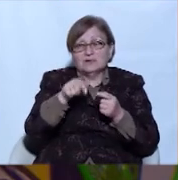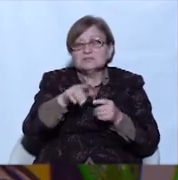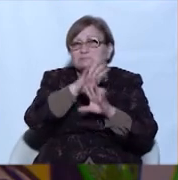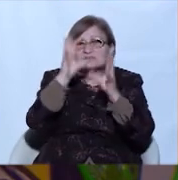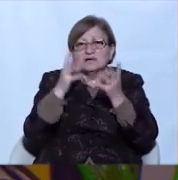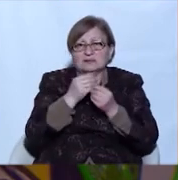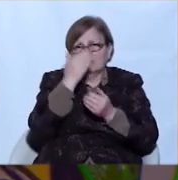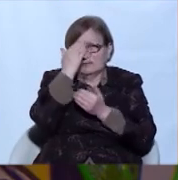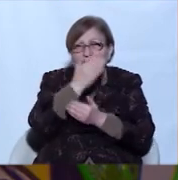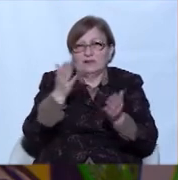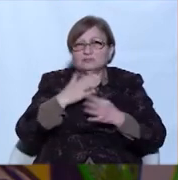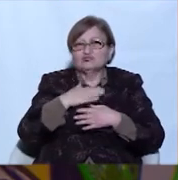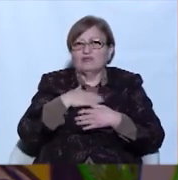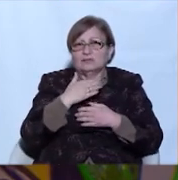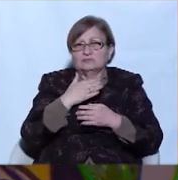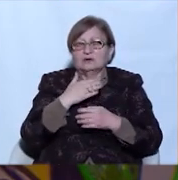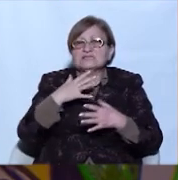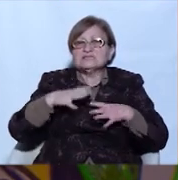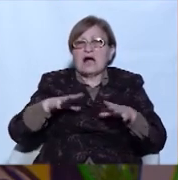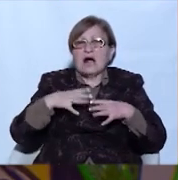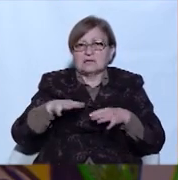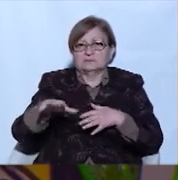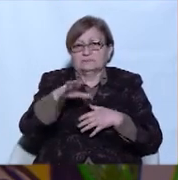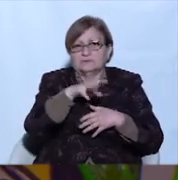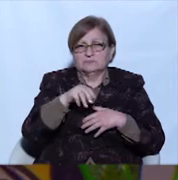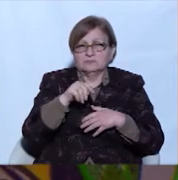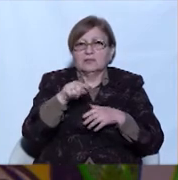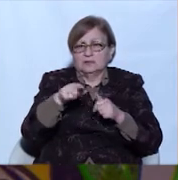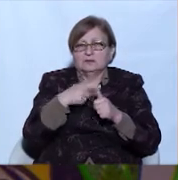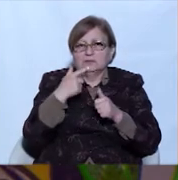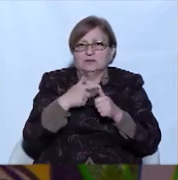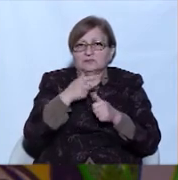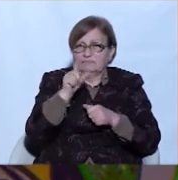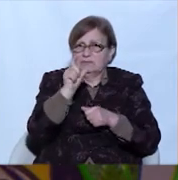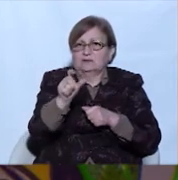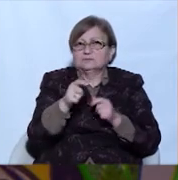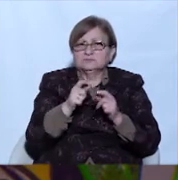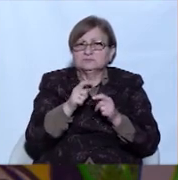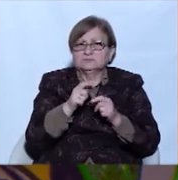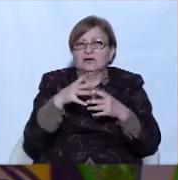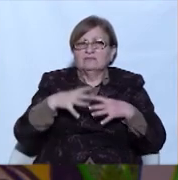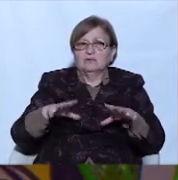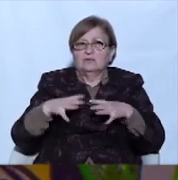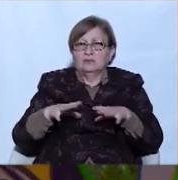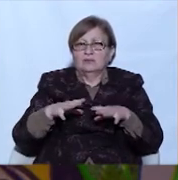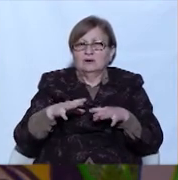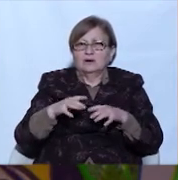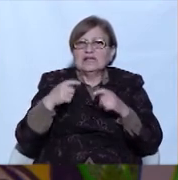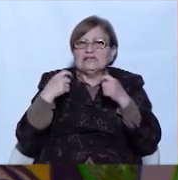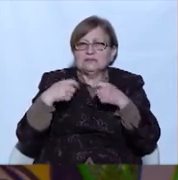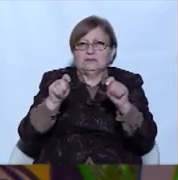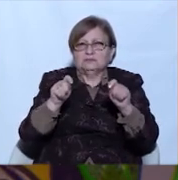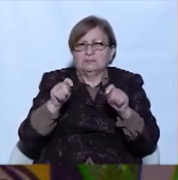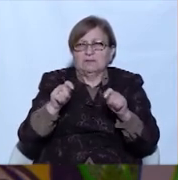ეხება. ჩვენ ქვეყანას ეხება, საქართველოს. და ასე ქვია ამ მინიატურას: საქართველო